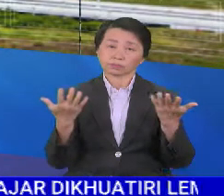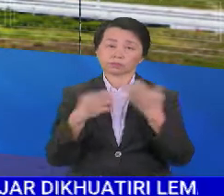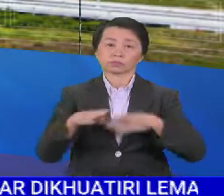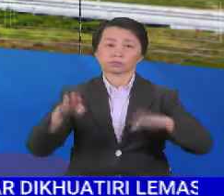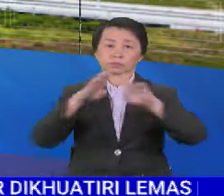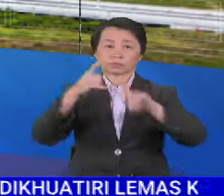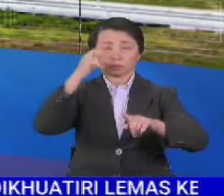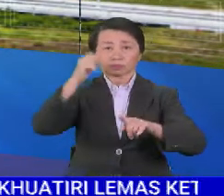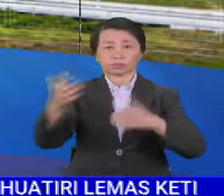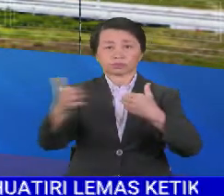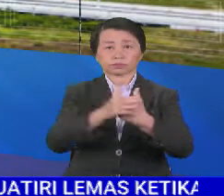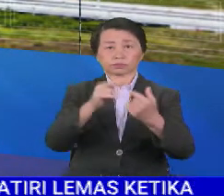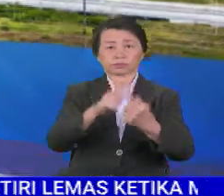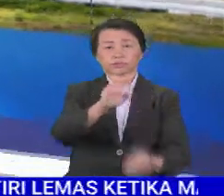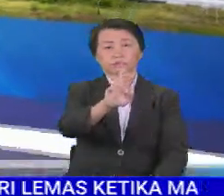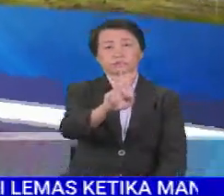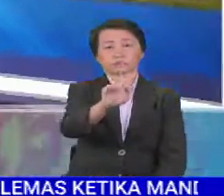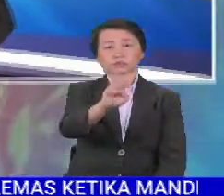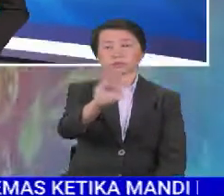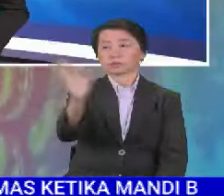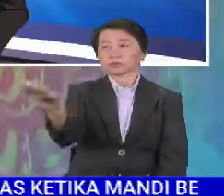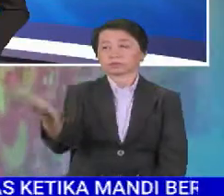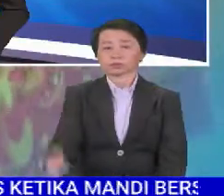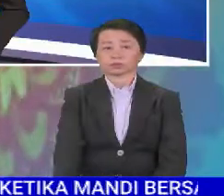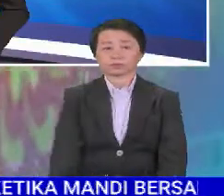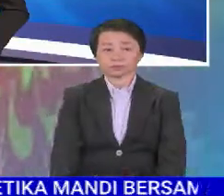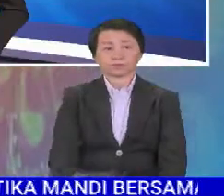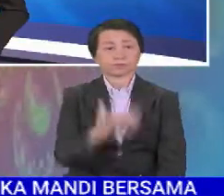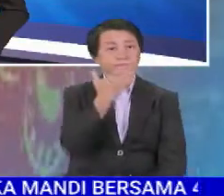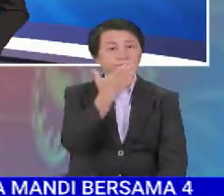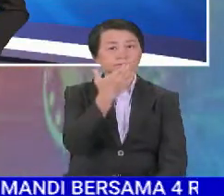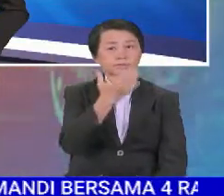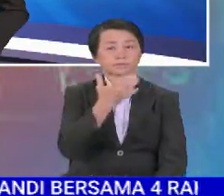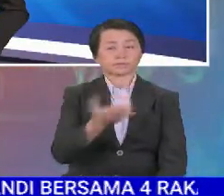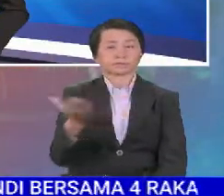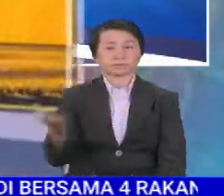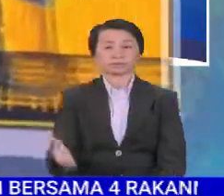ke Bali semula ke angkasa Puri ya terima kasih